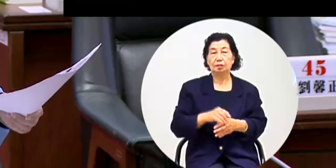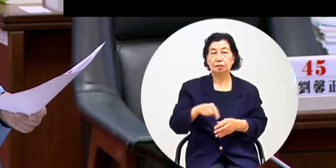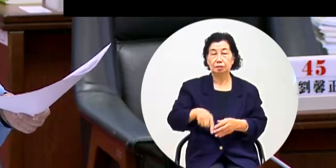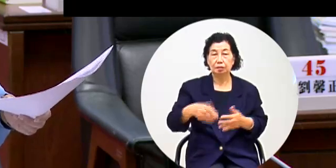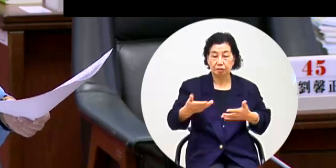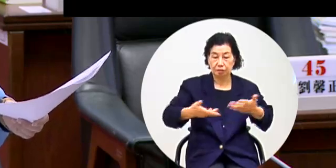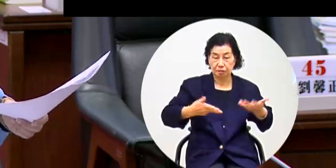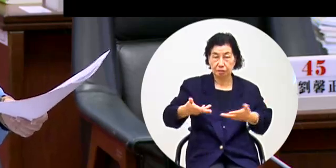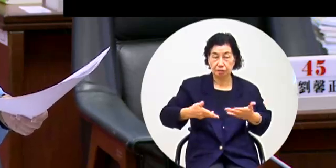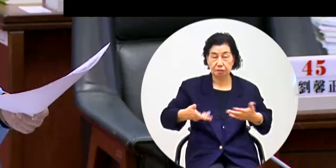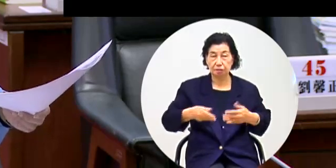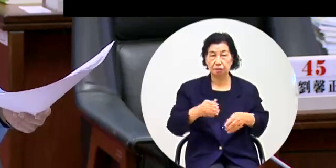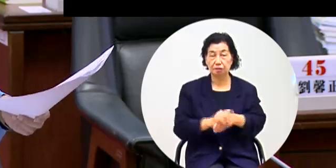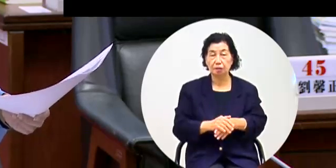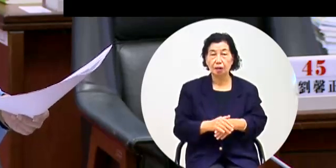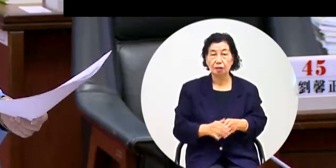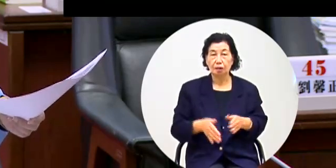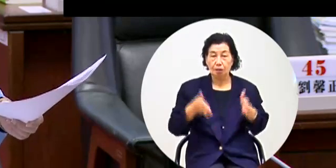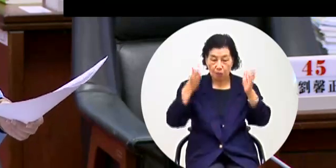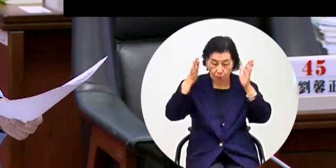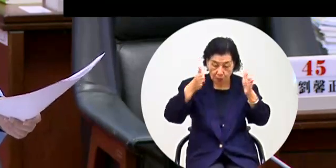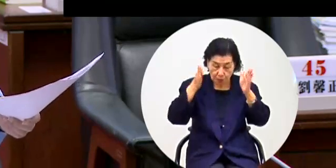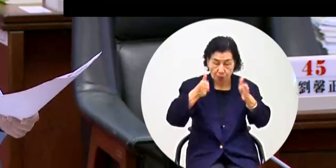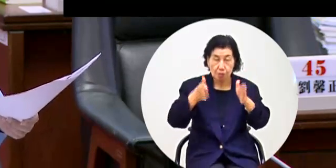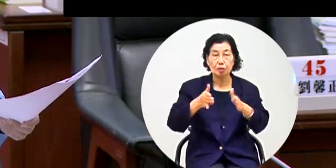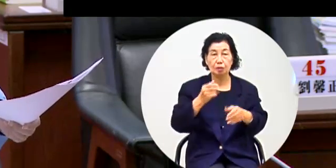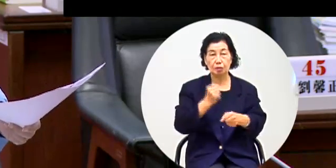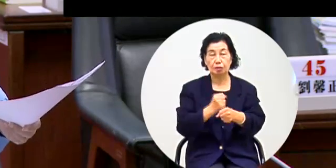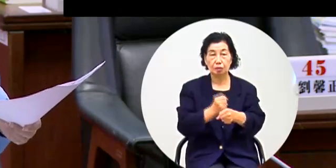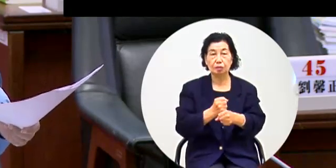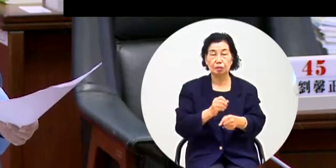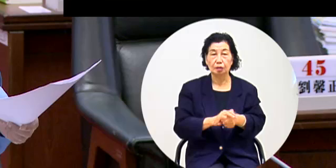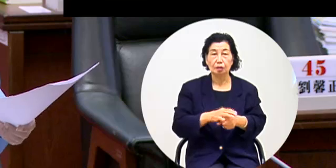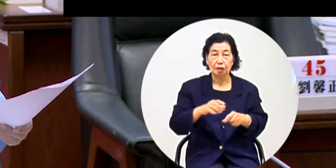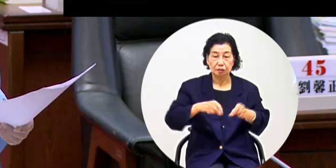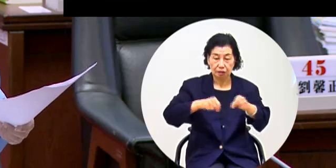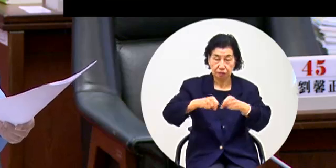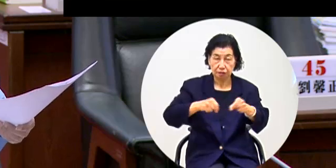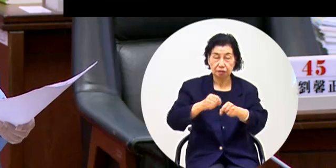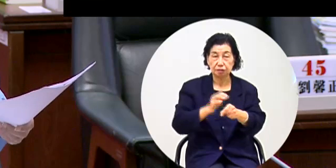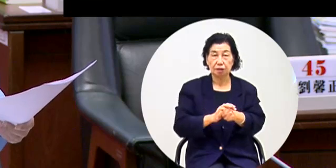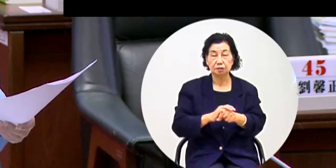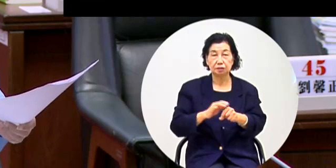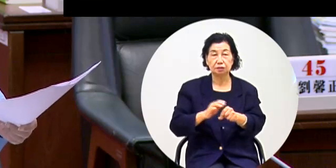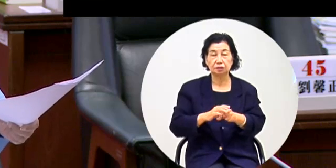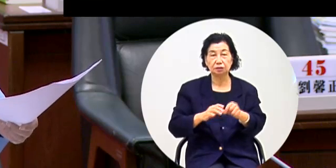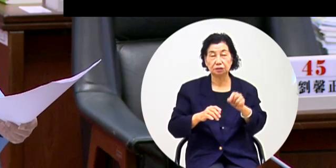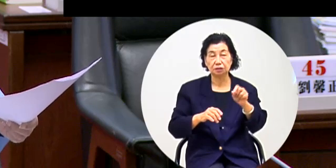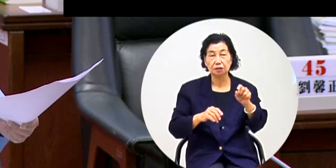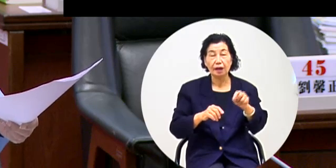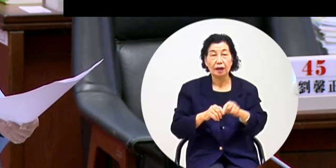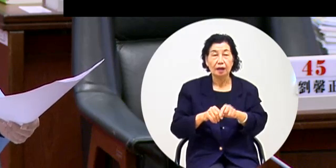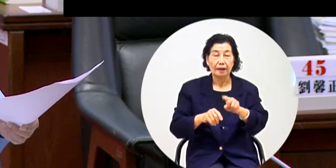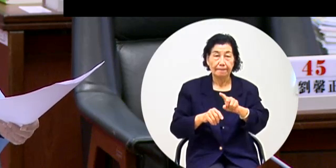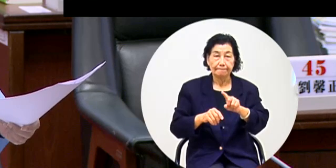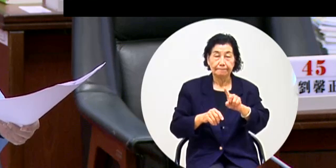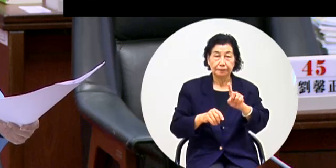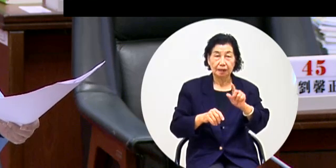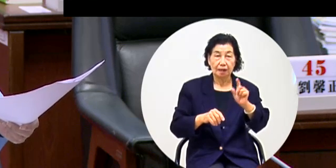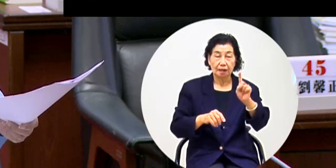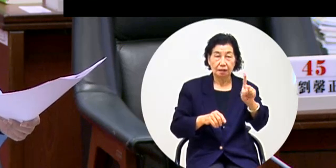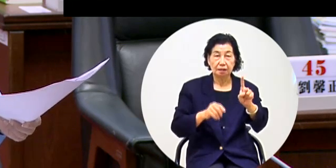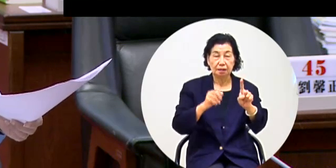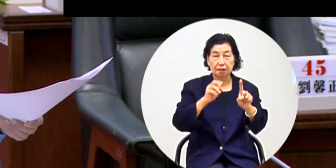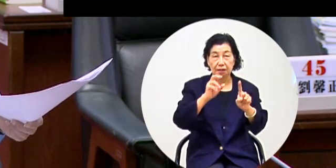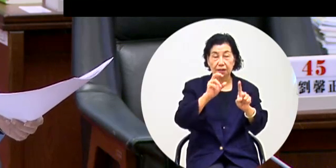高雄市，因为这个计划一定下来，在111年定下来，将来是二十年没讨论啊，20年不会再讨论这个东